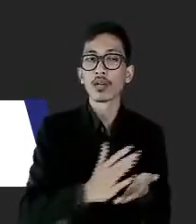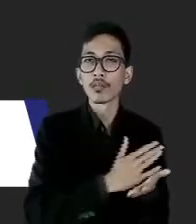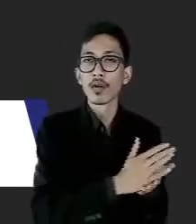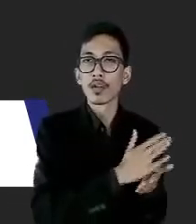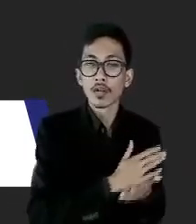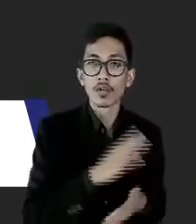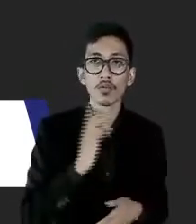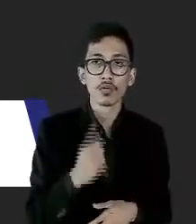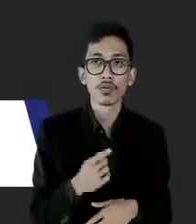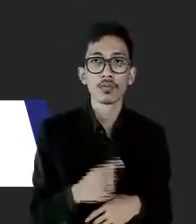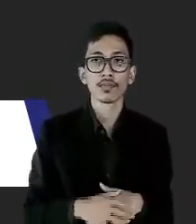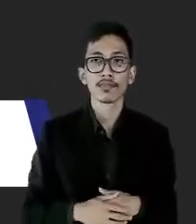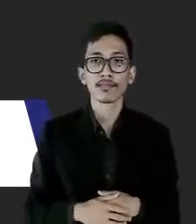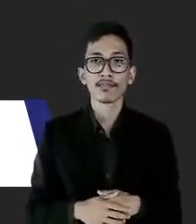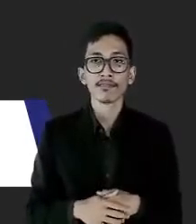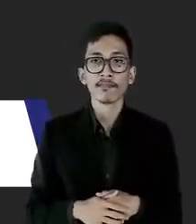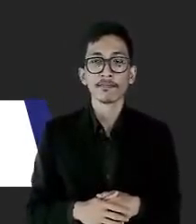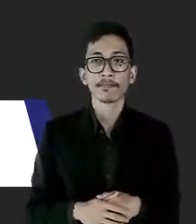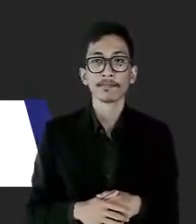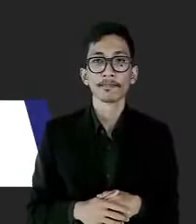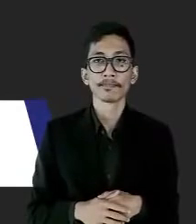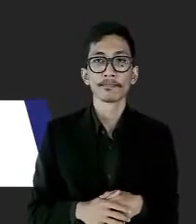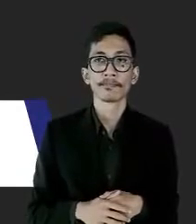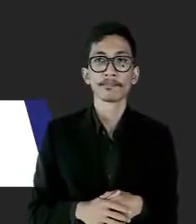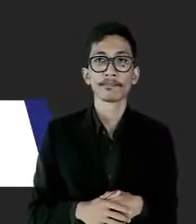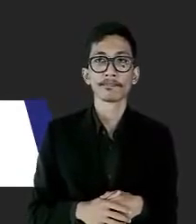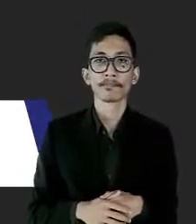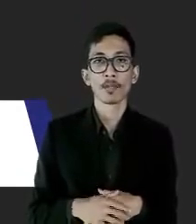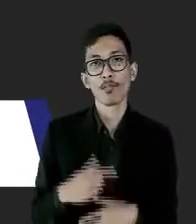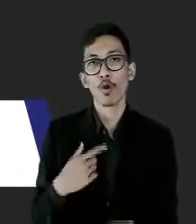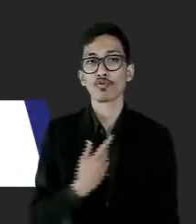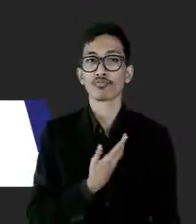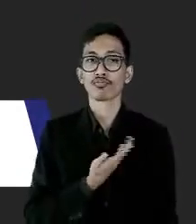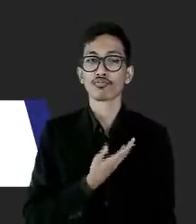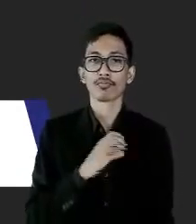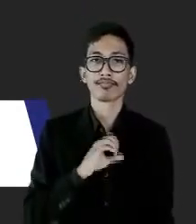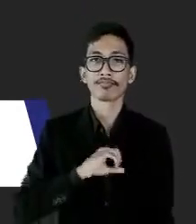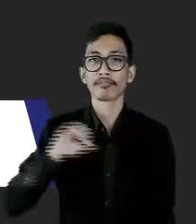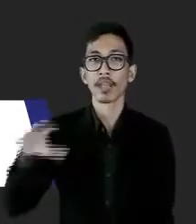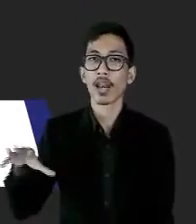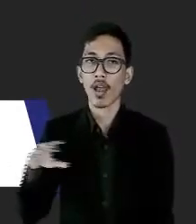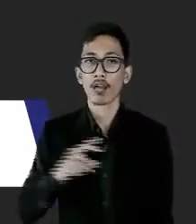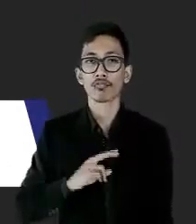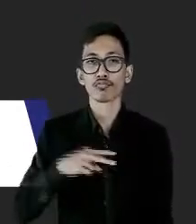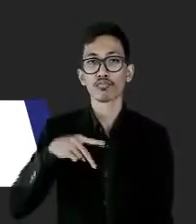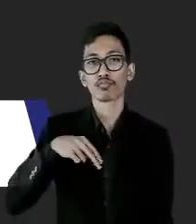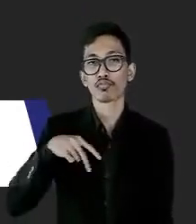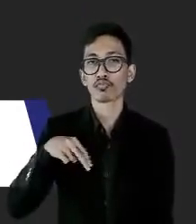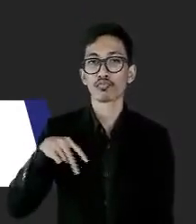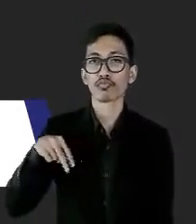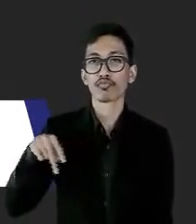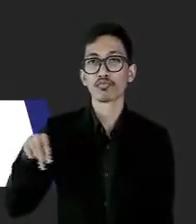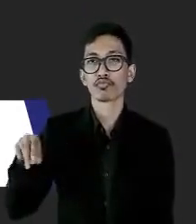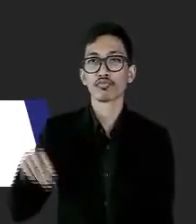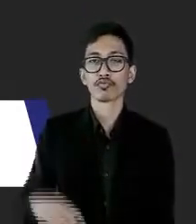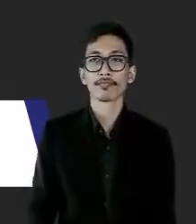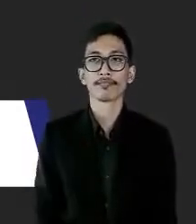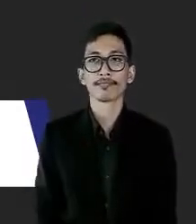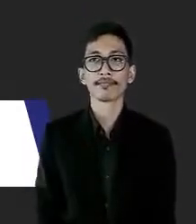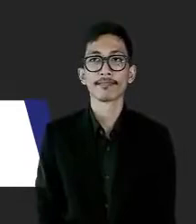venue. Dari sini saya akan bergerak ke Stadion Mandala dan ke Stadion